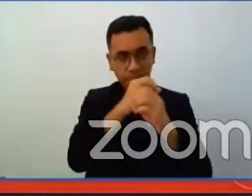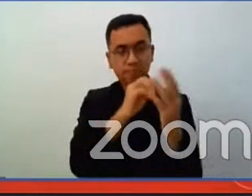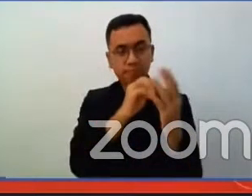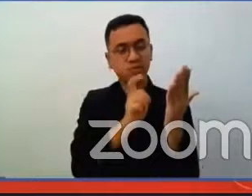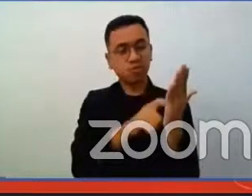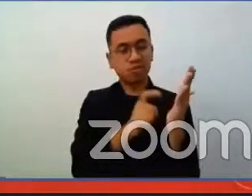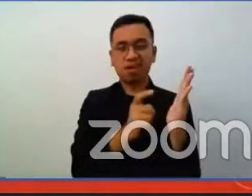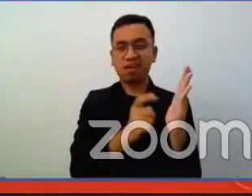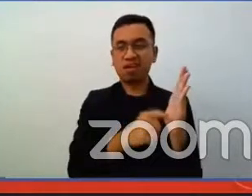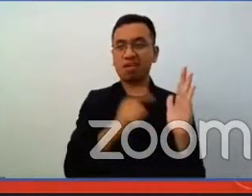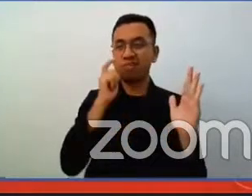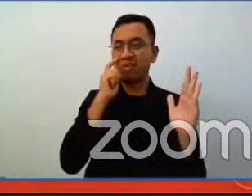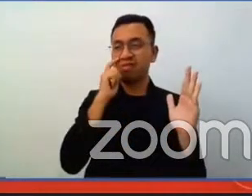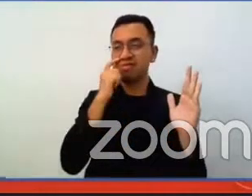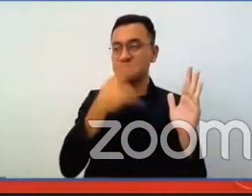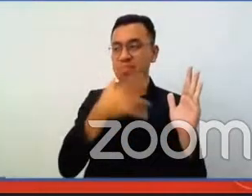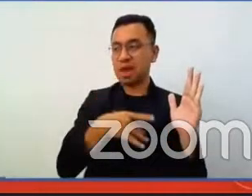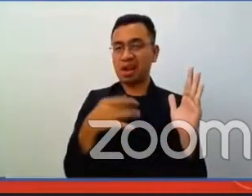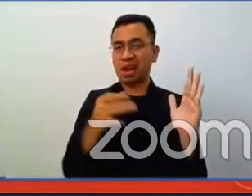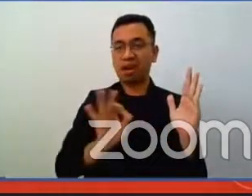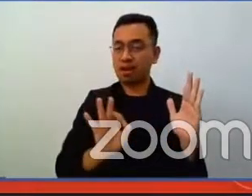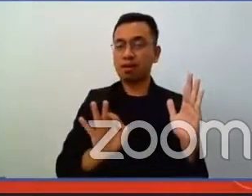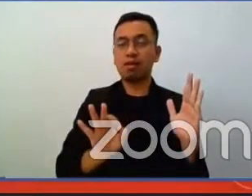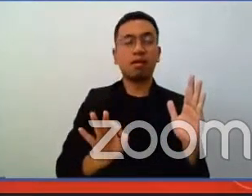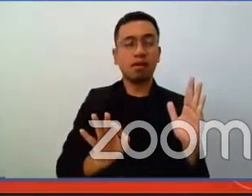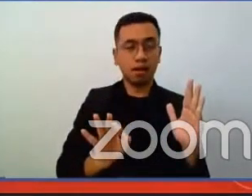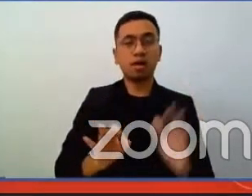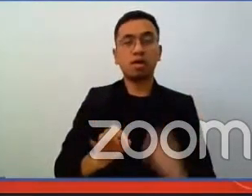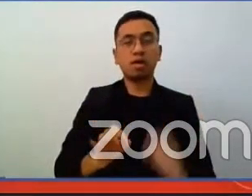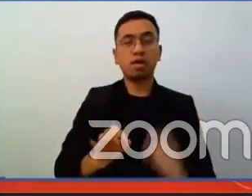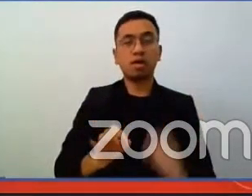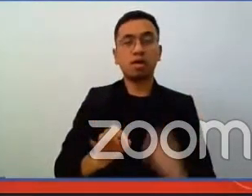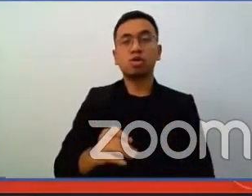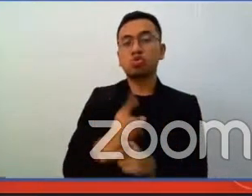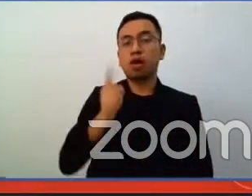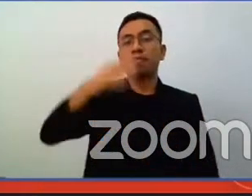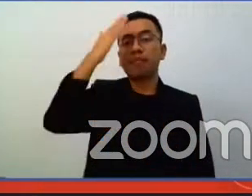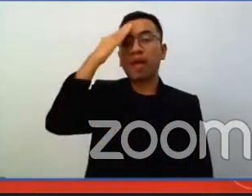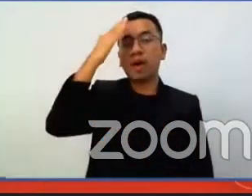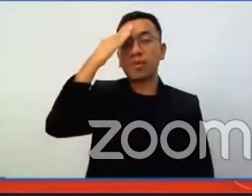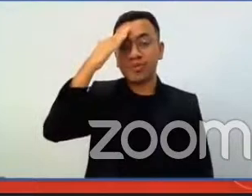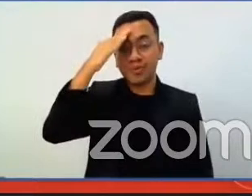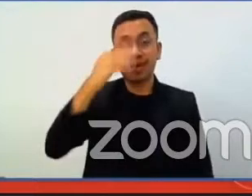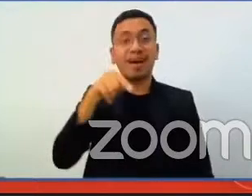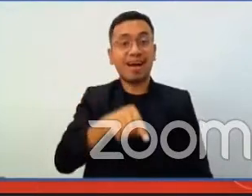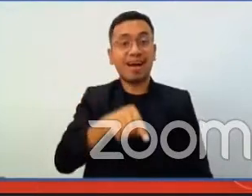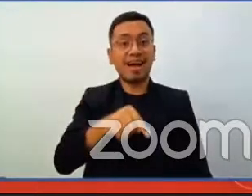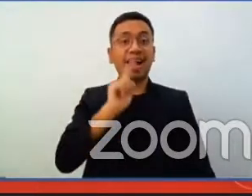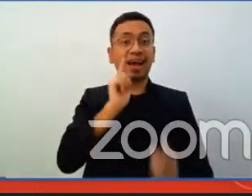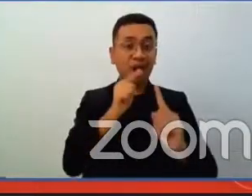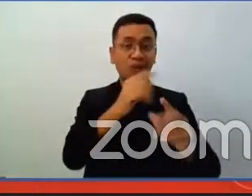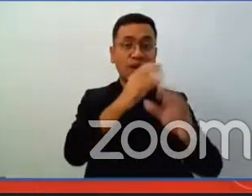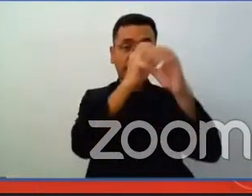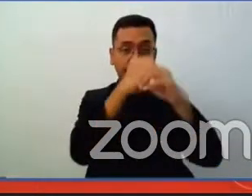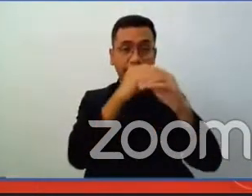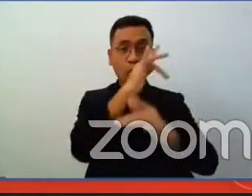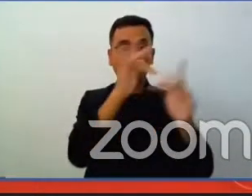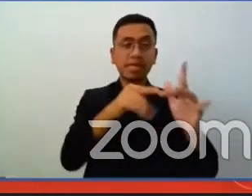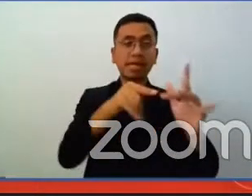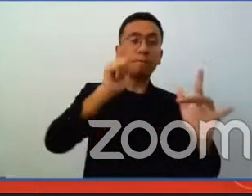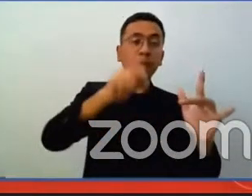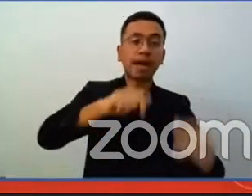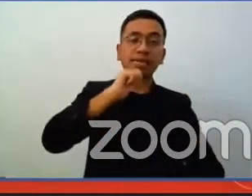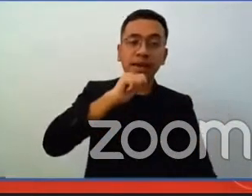Nah, ini yang harus dipahami bahwa penggunanya adalah siswa.